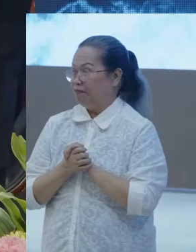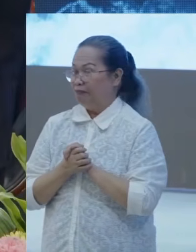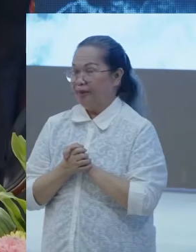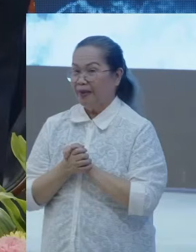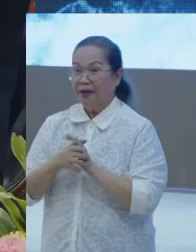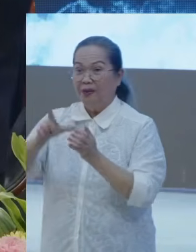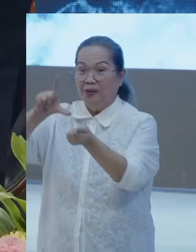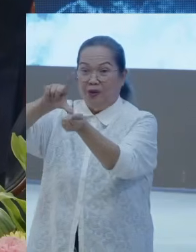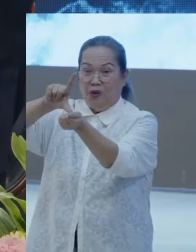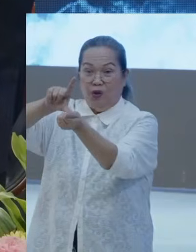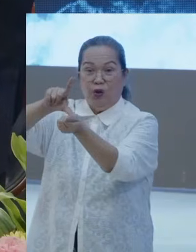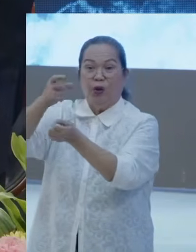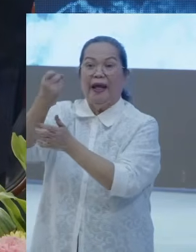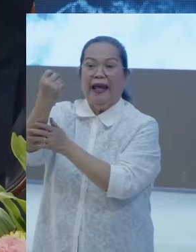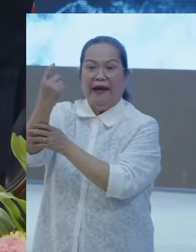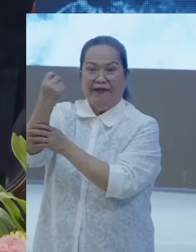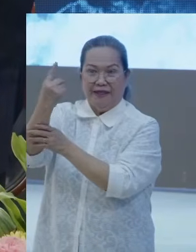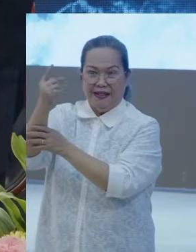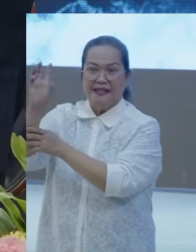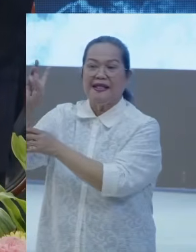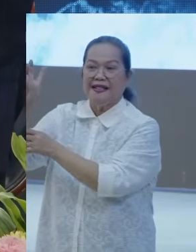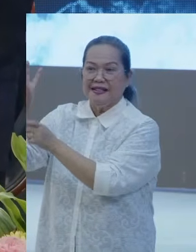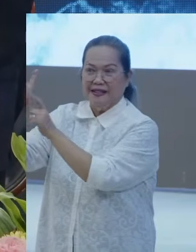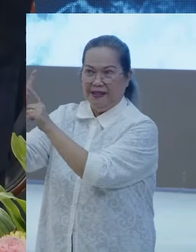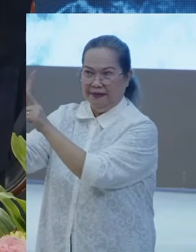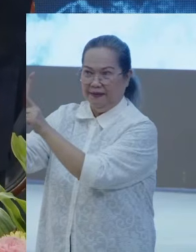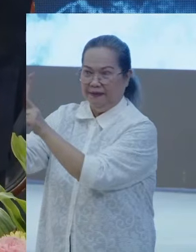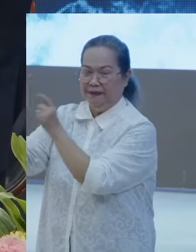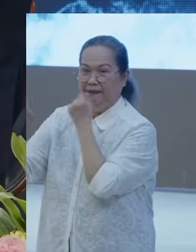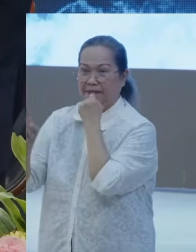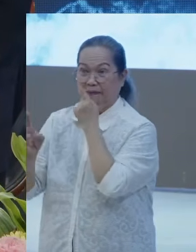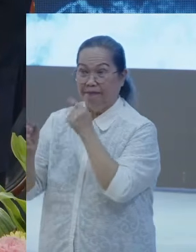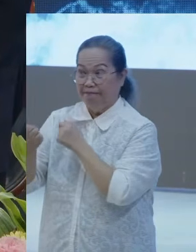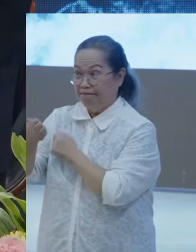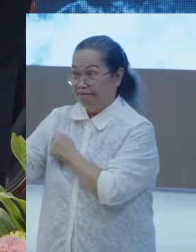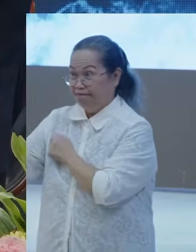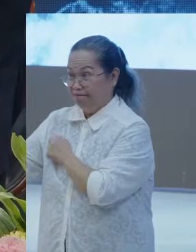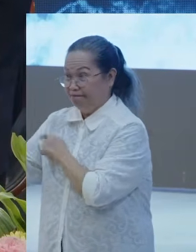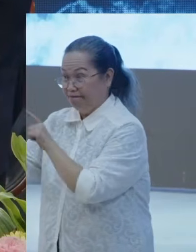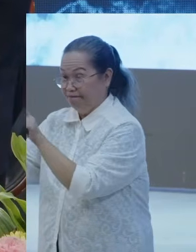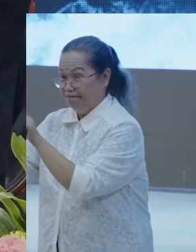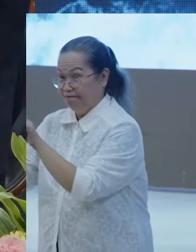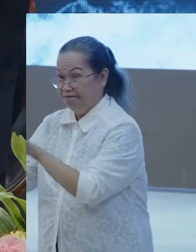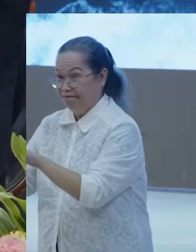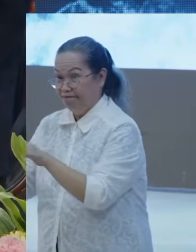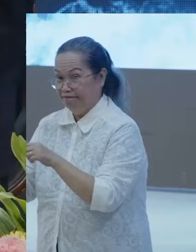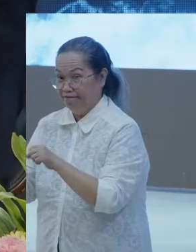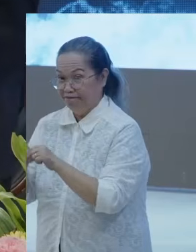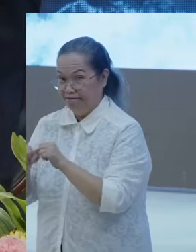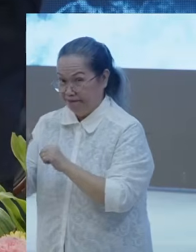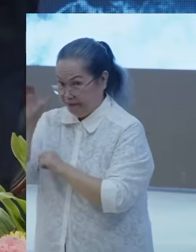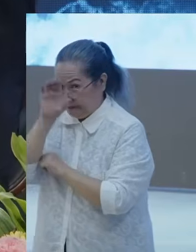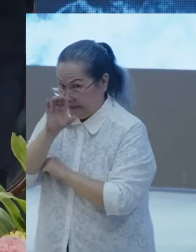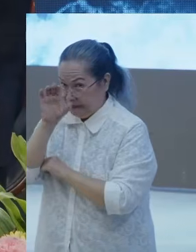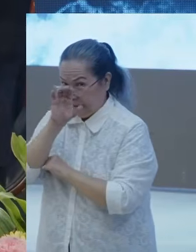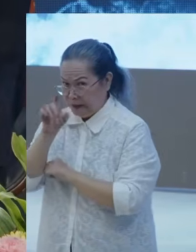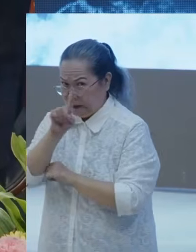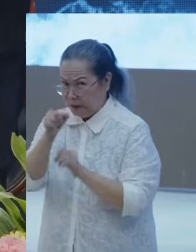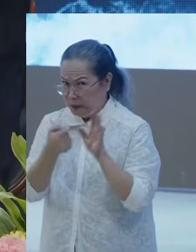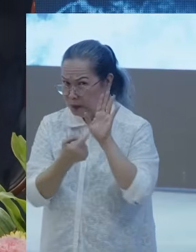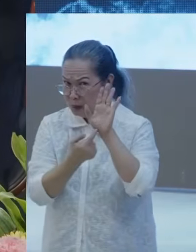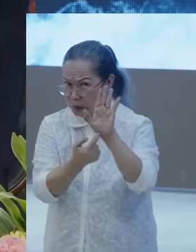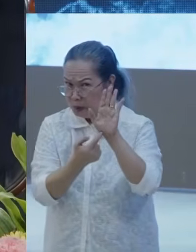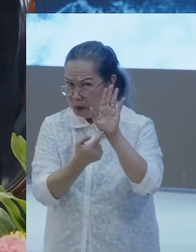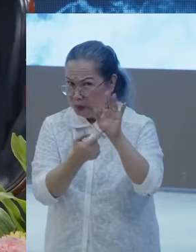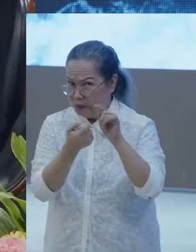sa Luke 11:16, while others to test him kept seeking from him a sign